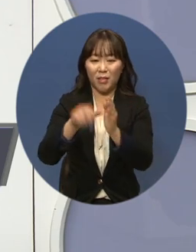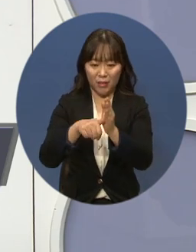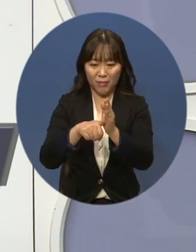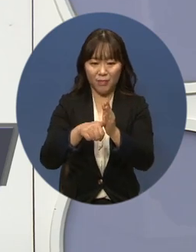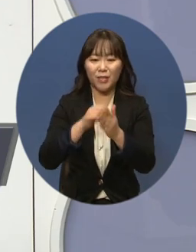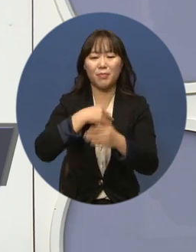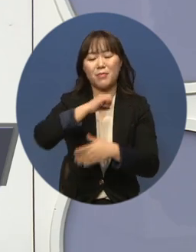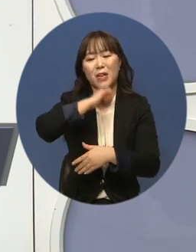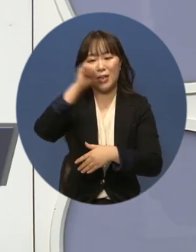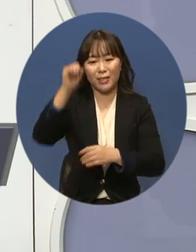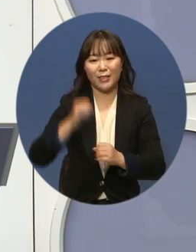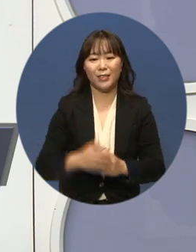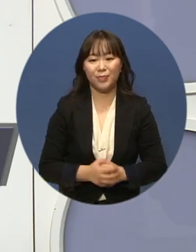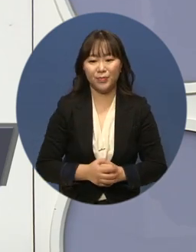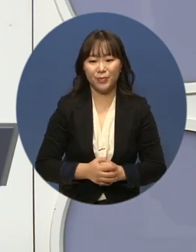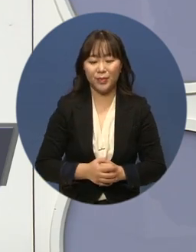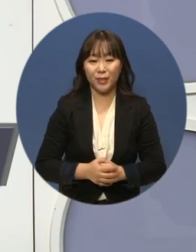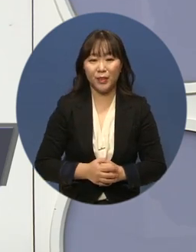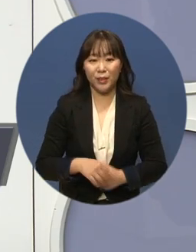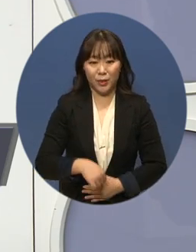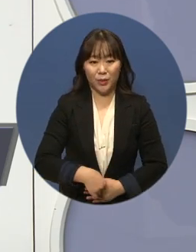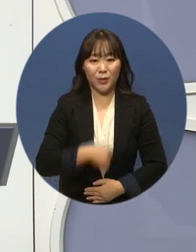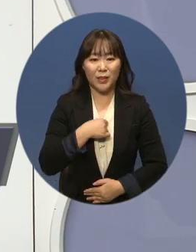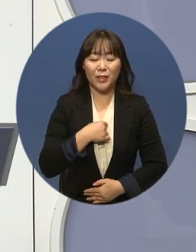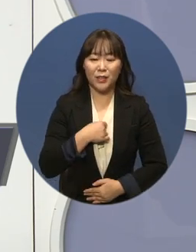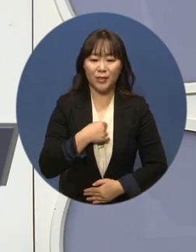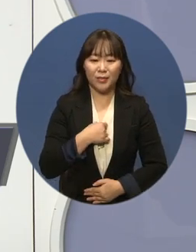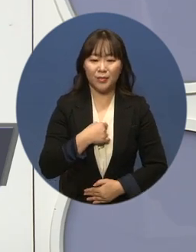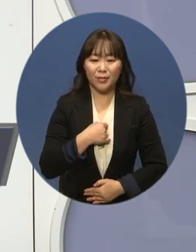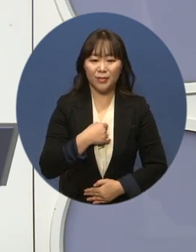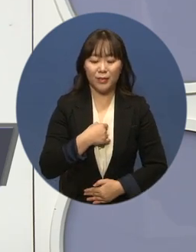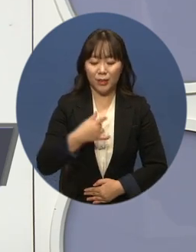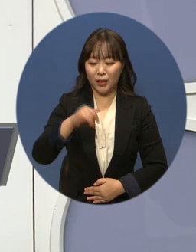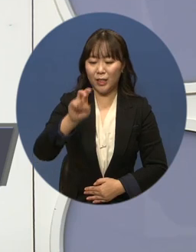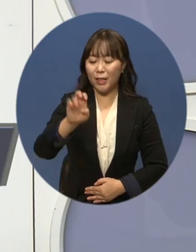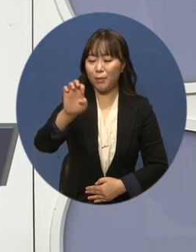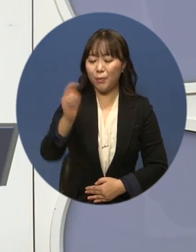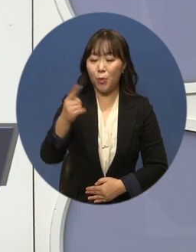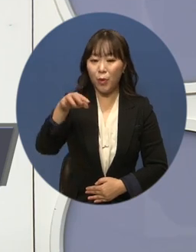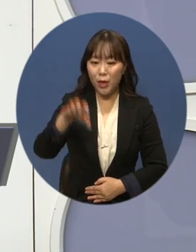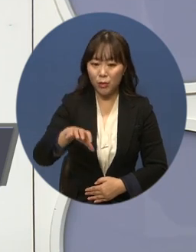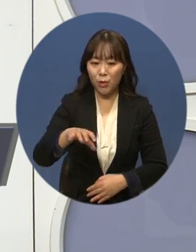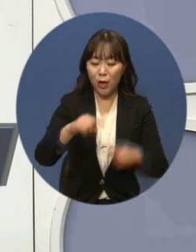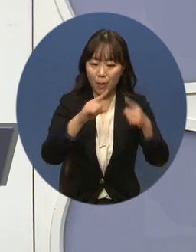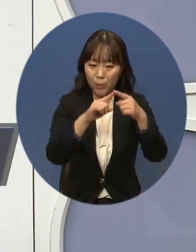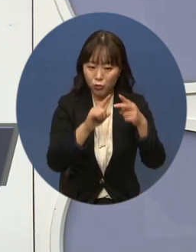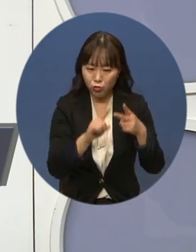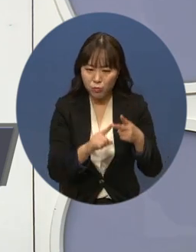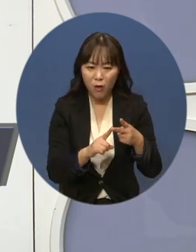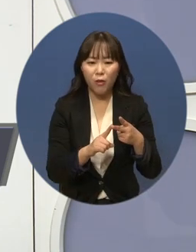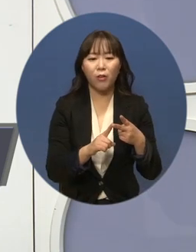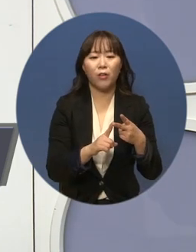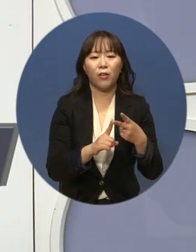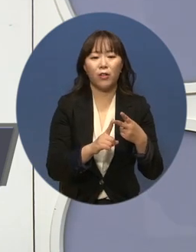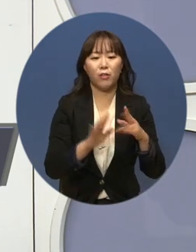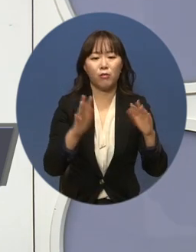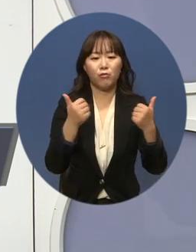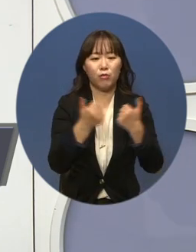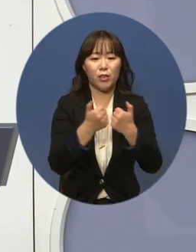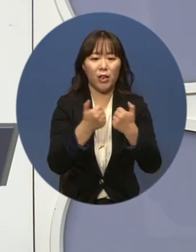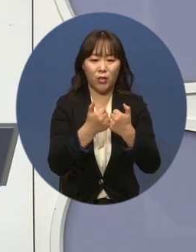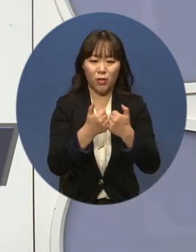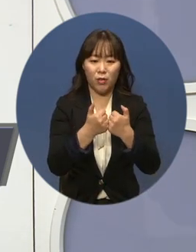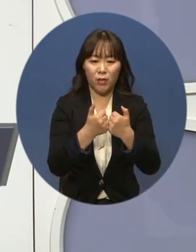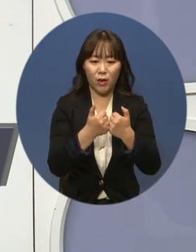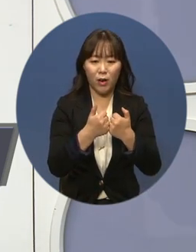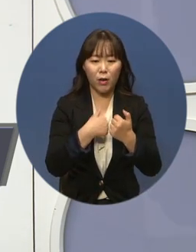압도적으로 당선이 되고 그래서 사실은 이제 김포에서 두 번째 국회의원을 하는 걸로 제가